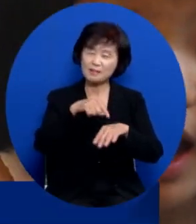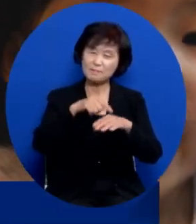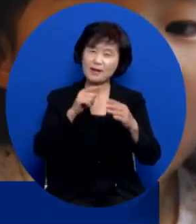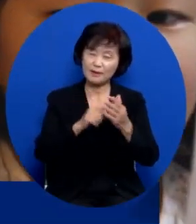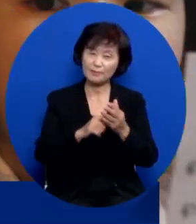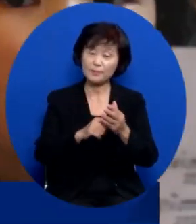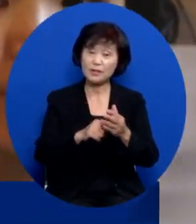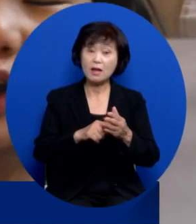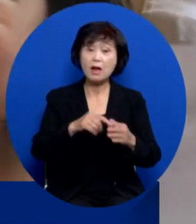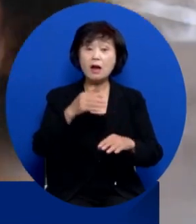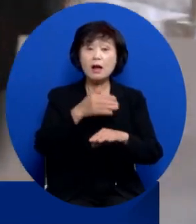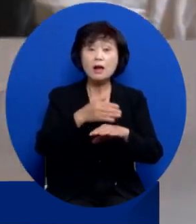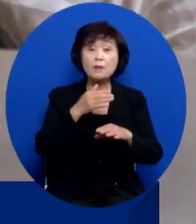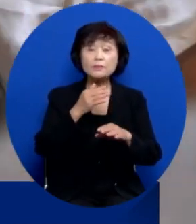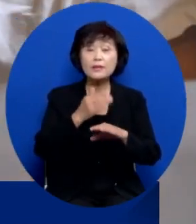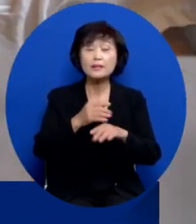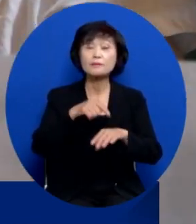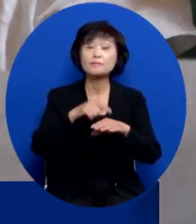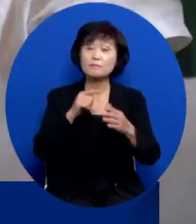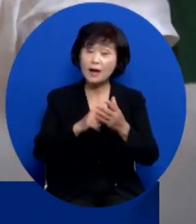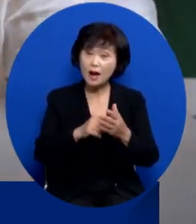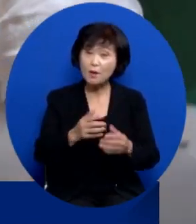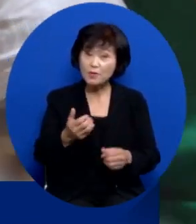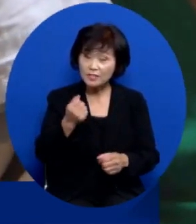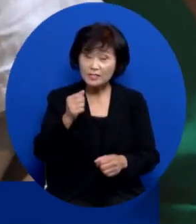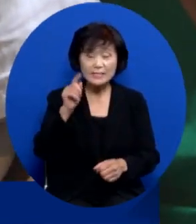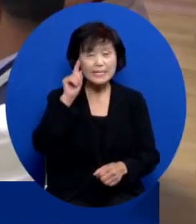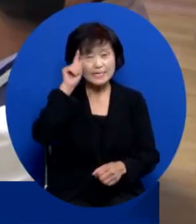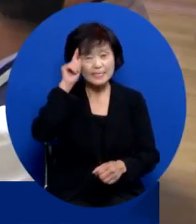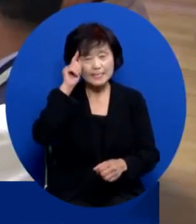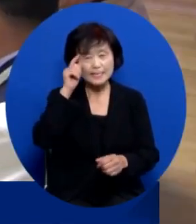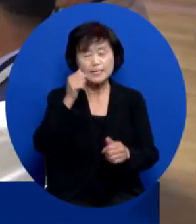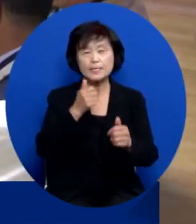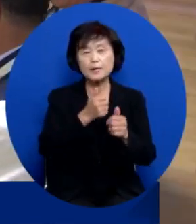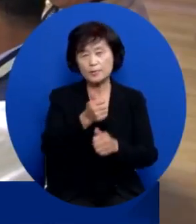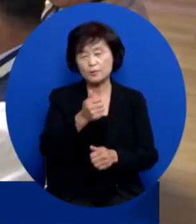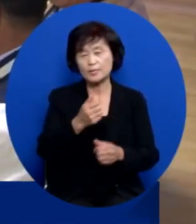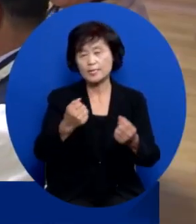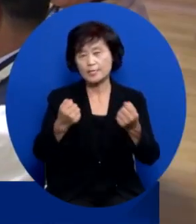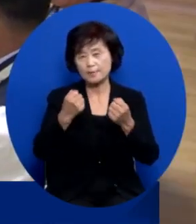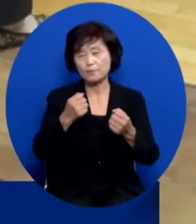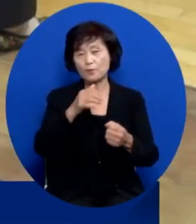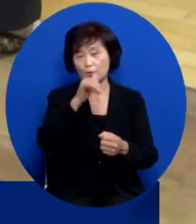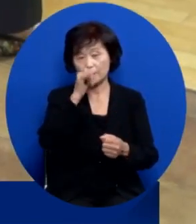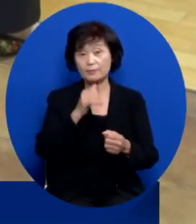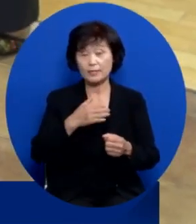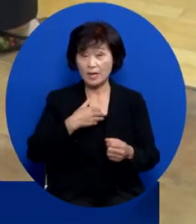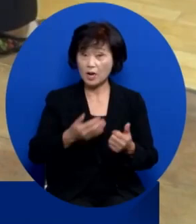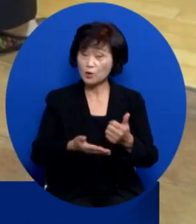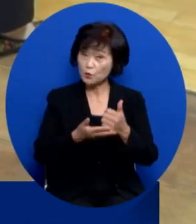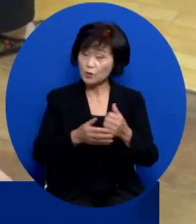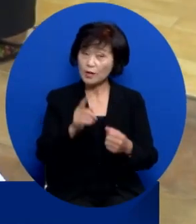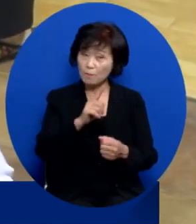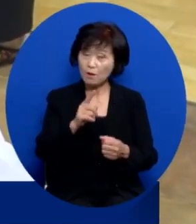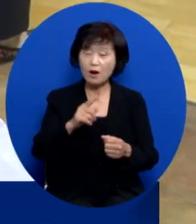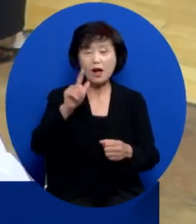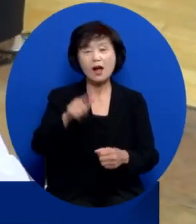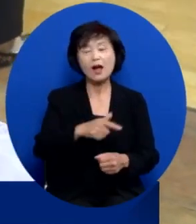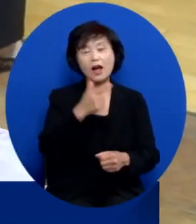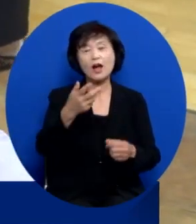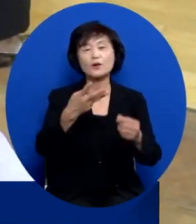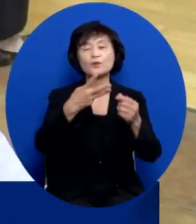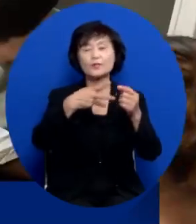우울하고 부정적인 감정을 줄여주고 스트레스를 이겨내는 힘을 줍니다 제가 추천하는 것은 하루 세 가지 감사